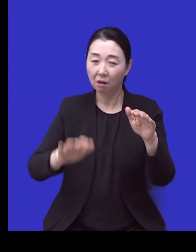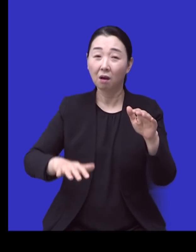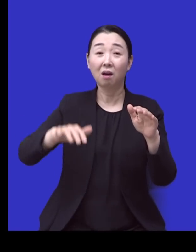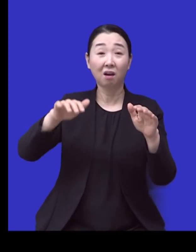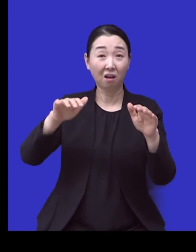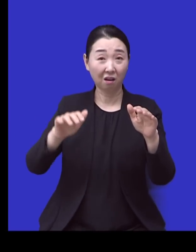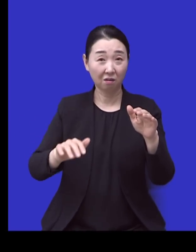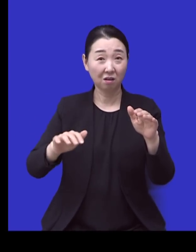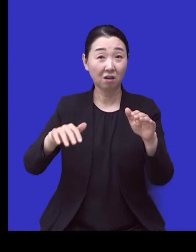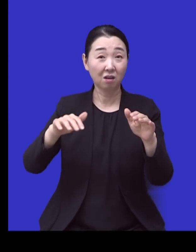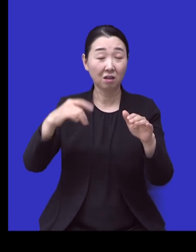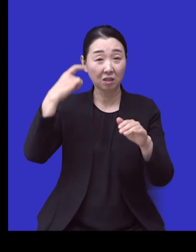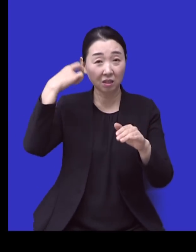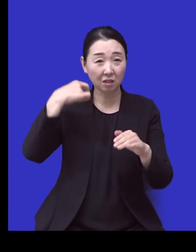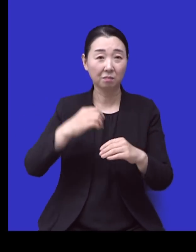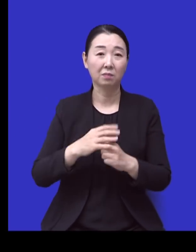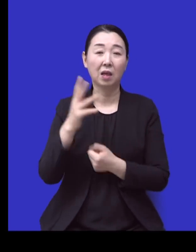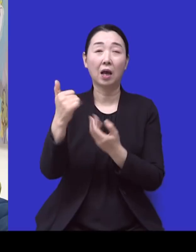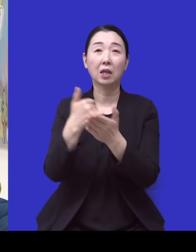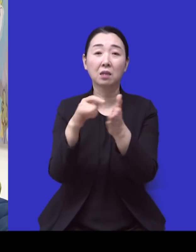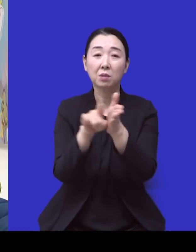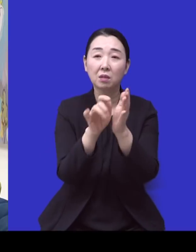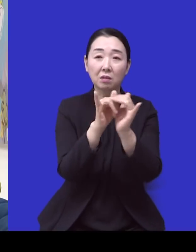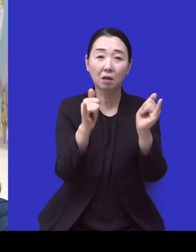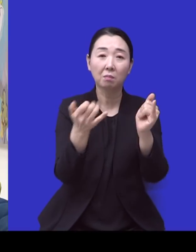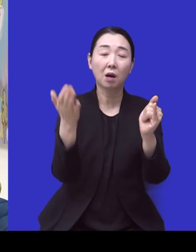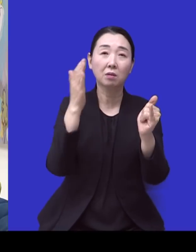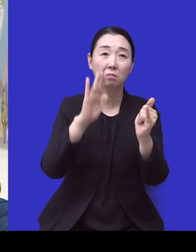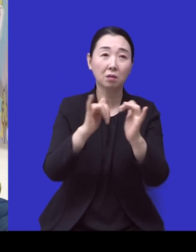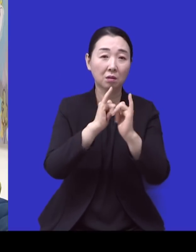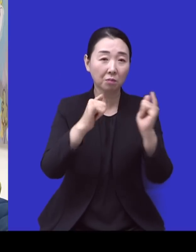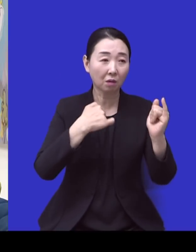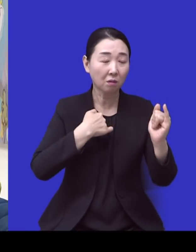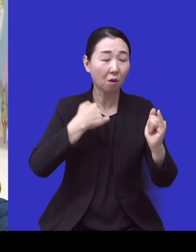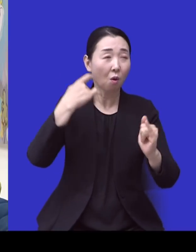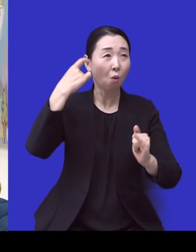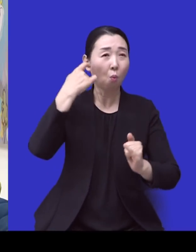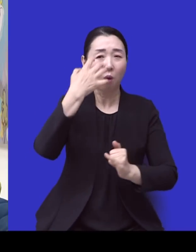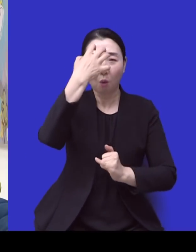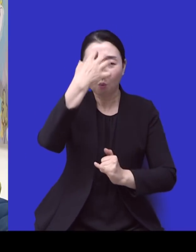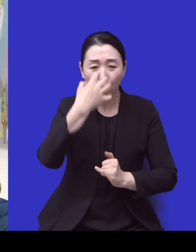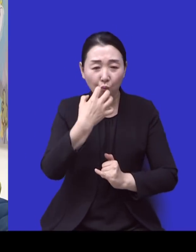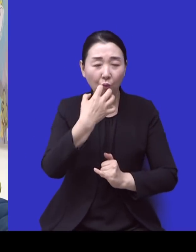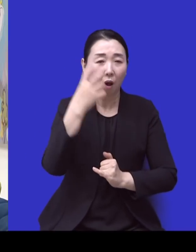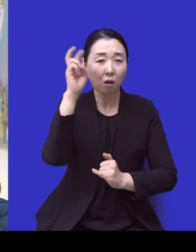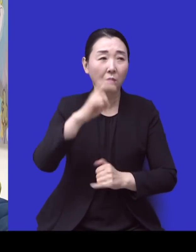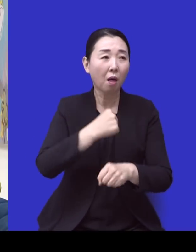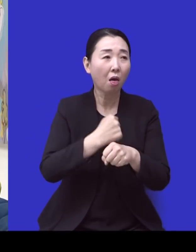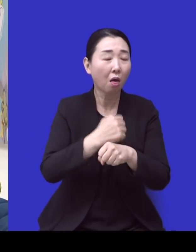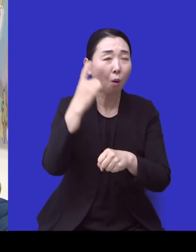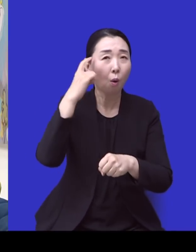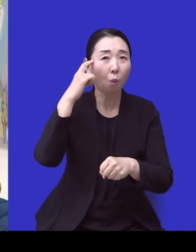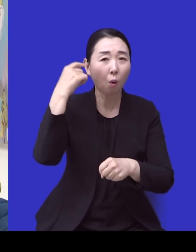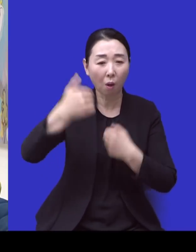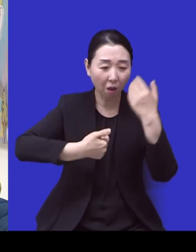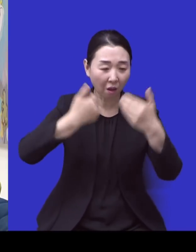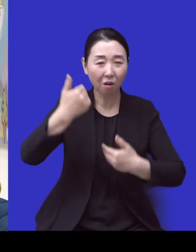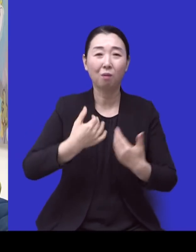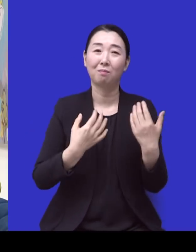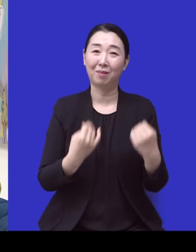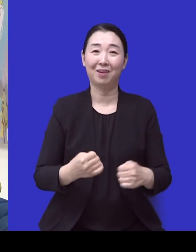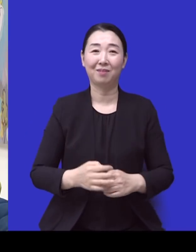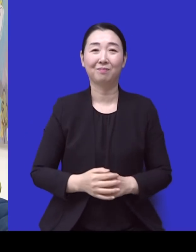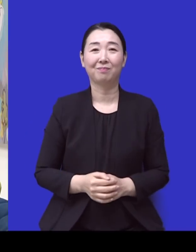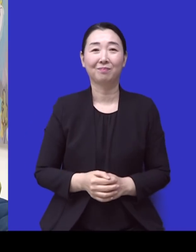네, 하나님을 믿는 사람인데 예. 사람들이 저한테 너는 왜 그런 음악을 하냐, 예. 너는 왜 그래? 이런 말을 참 많이